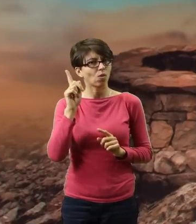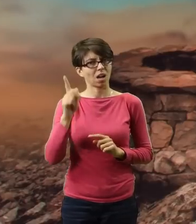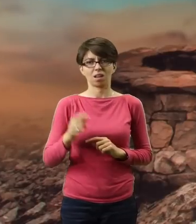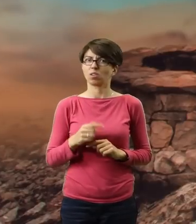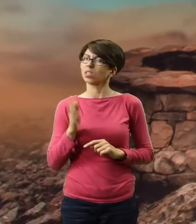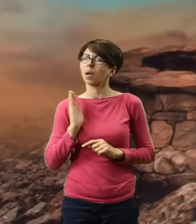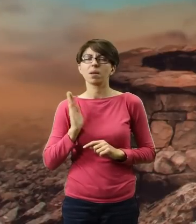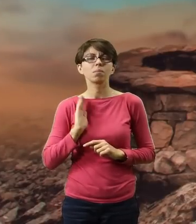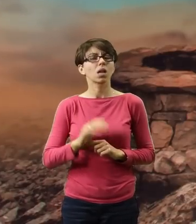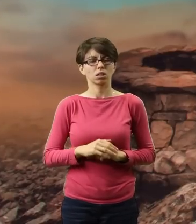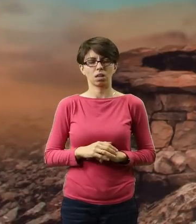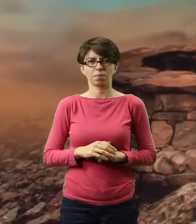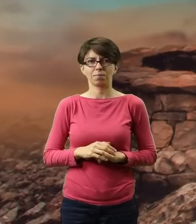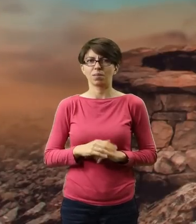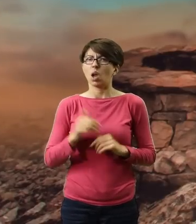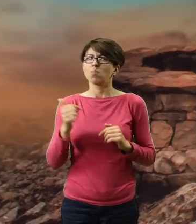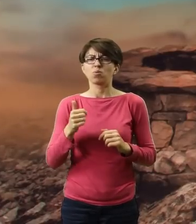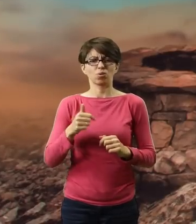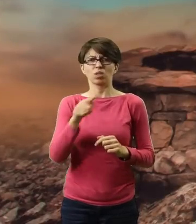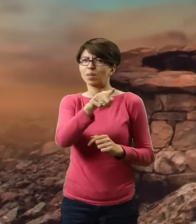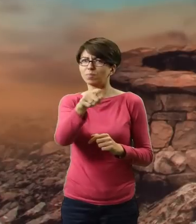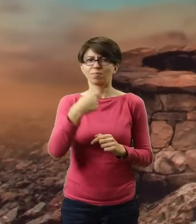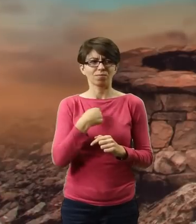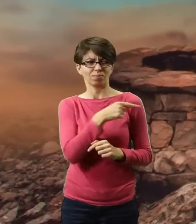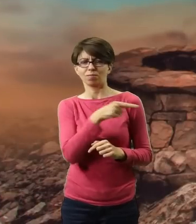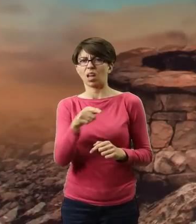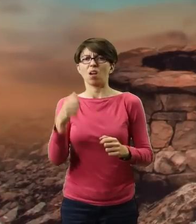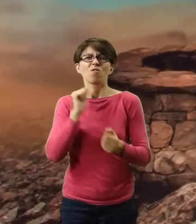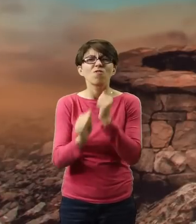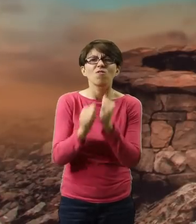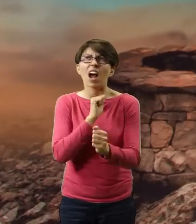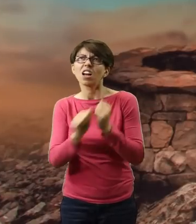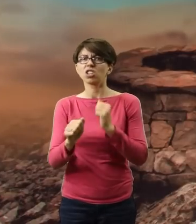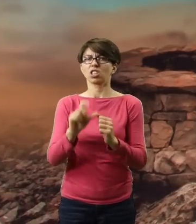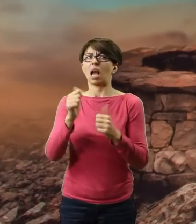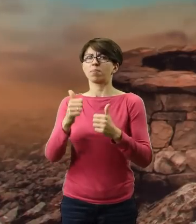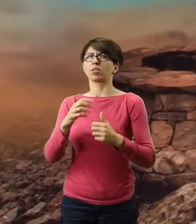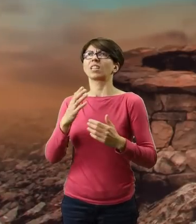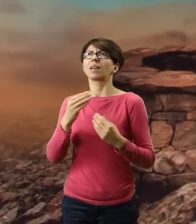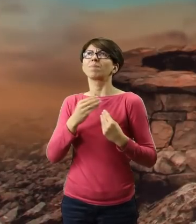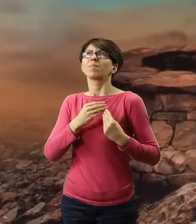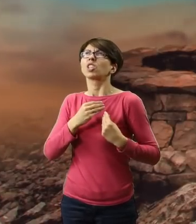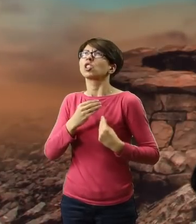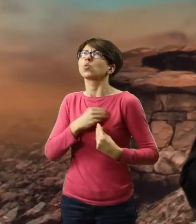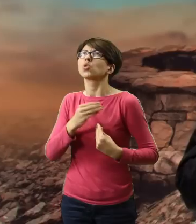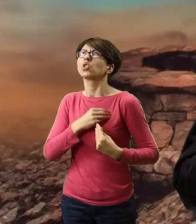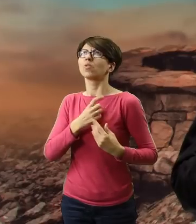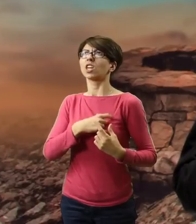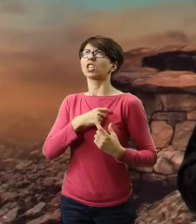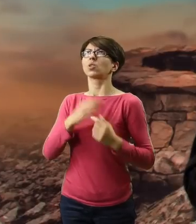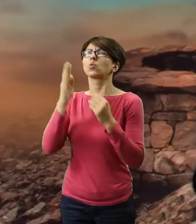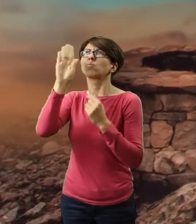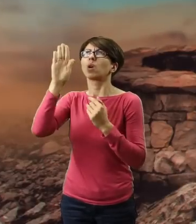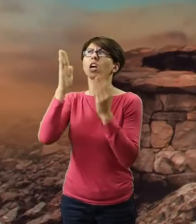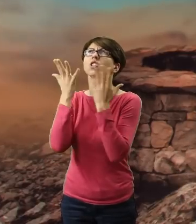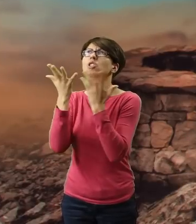niebezpieczeństwem i i jak najwięcej musimy walczyć o to by było ono podbudowany tą czystą intencją tym że my tego